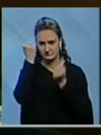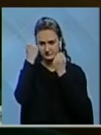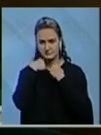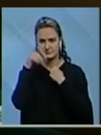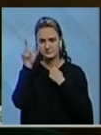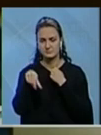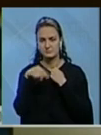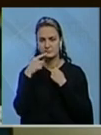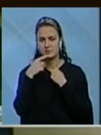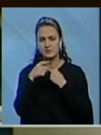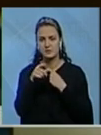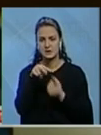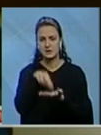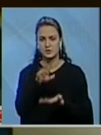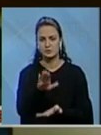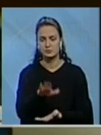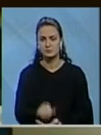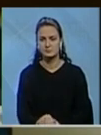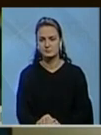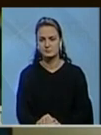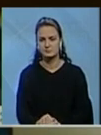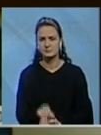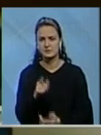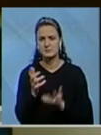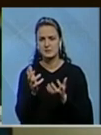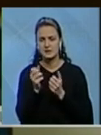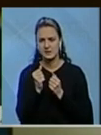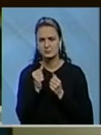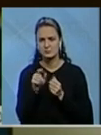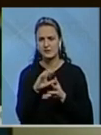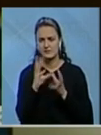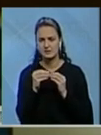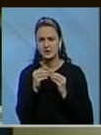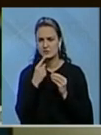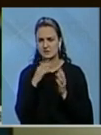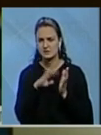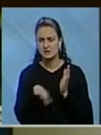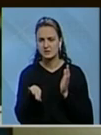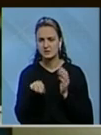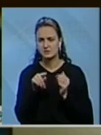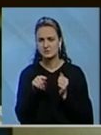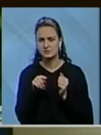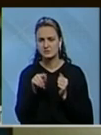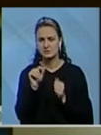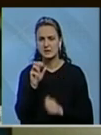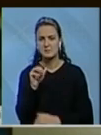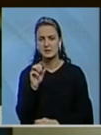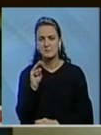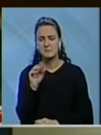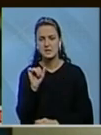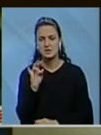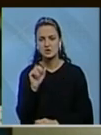სპეცსაზმირმა, არ გაინწრეთო. მოსარჩელი მხარე აღნიშნა, რომ ნინოგიორგიევი არ მტკიცებით ფორმაში ყოველგვარი ეჭვის გარეშე უხდებოდა თემილან მაჩალიკაშვილის